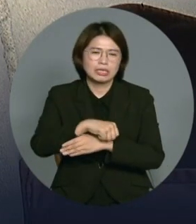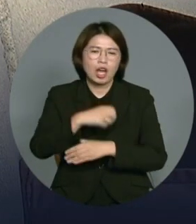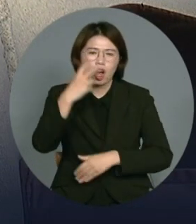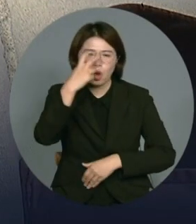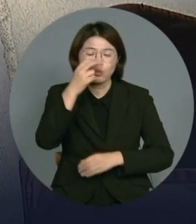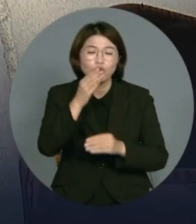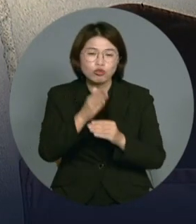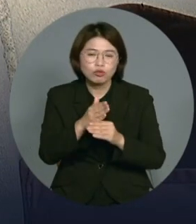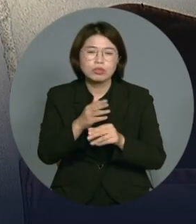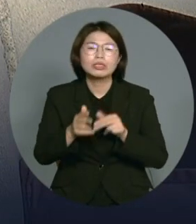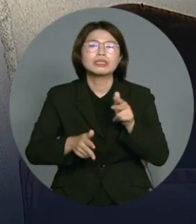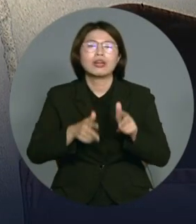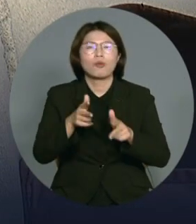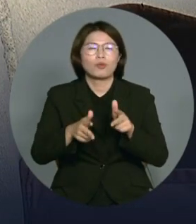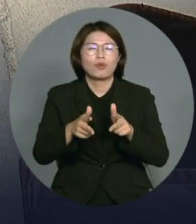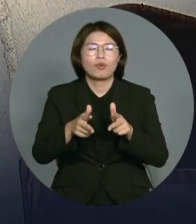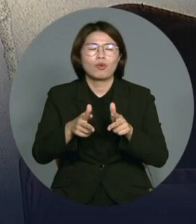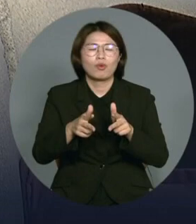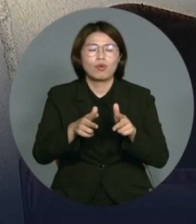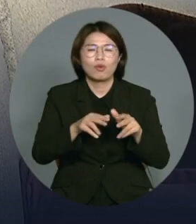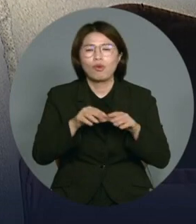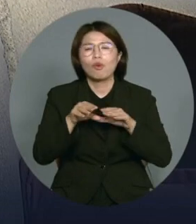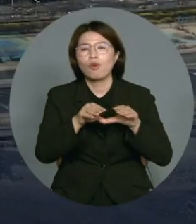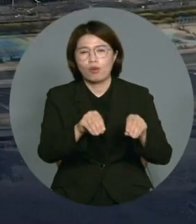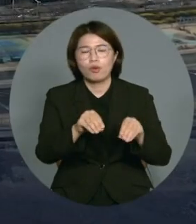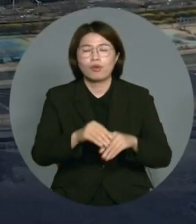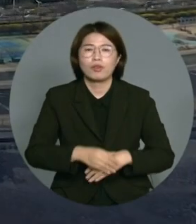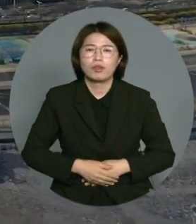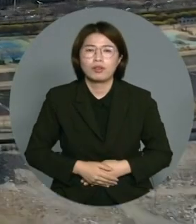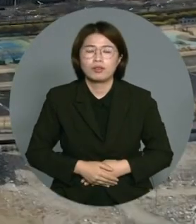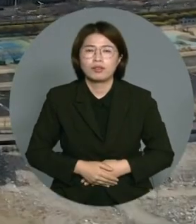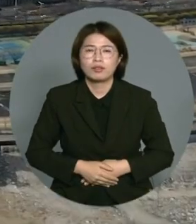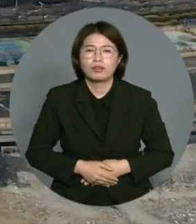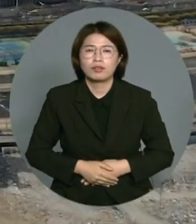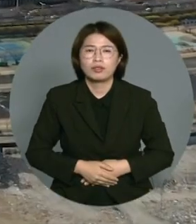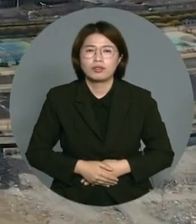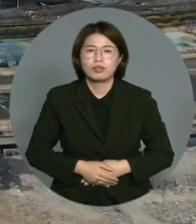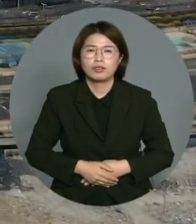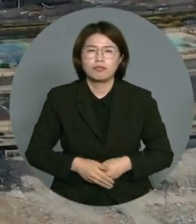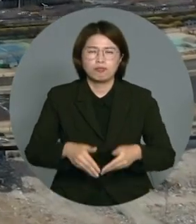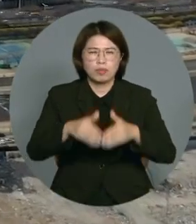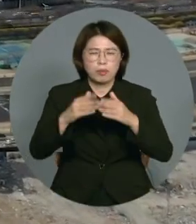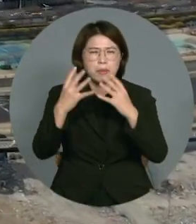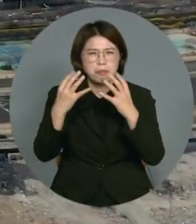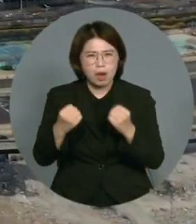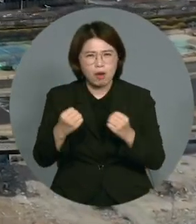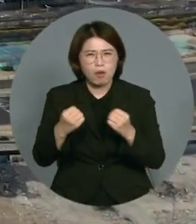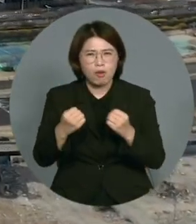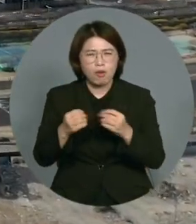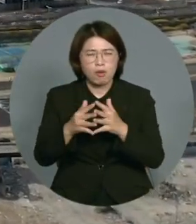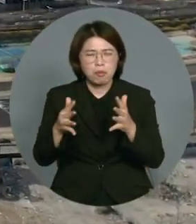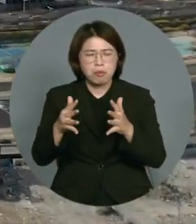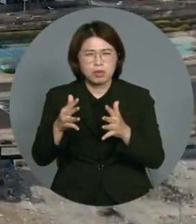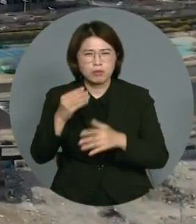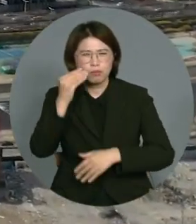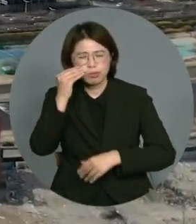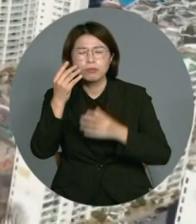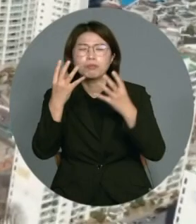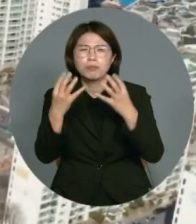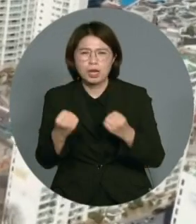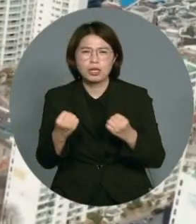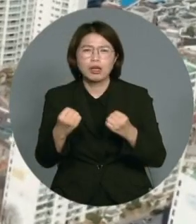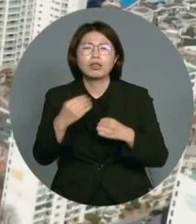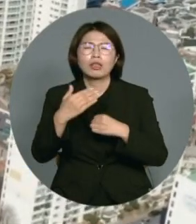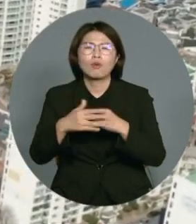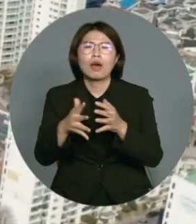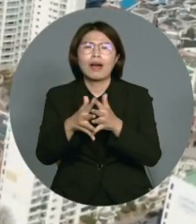검토를 하던 사업 자체도 모든 상을 올 수도 되고요. 공급 물량 과잉과 미분양 물량 증가로 어려움을 겪고 있는